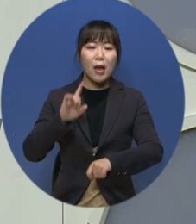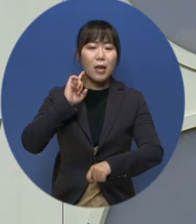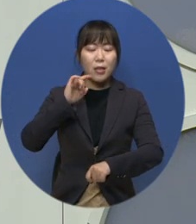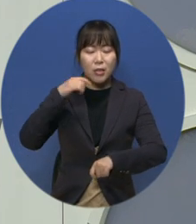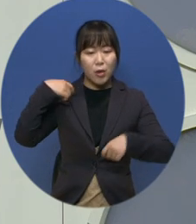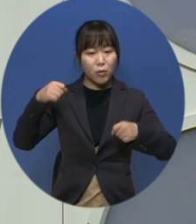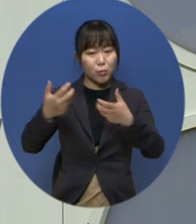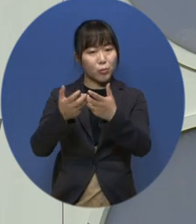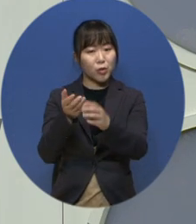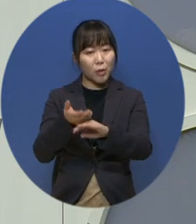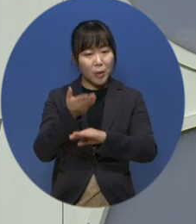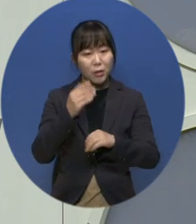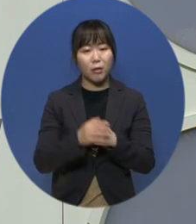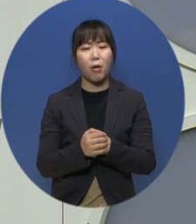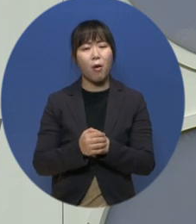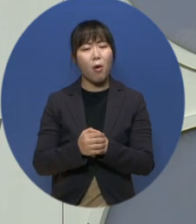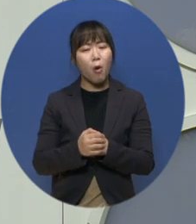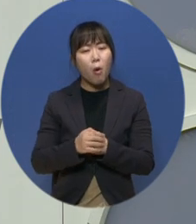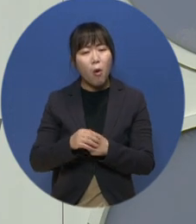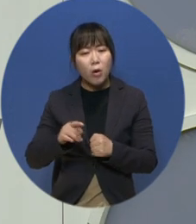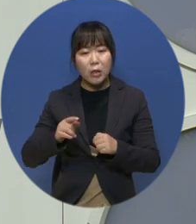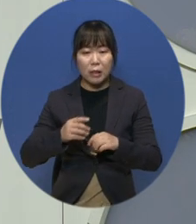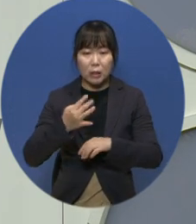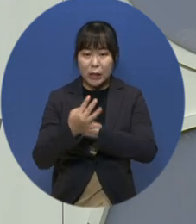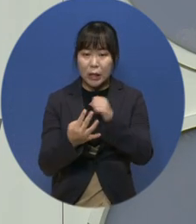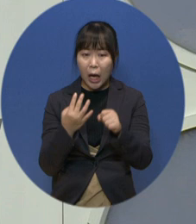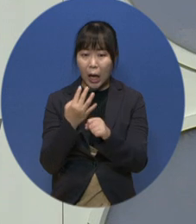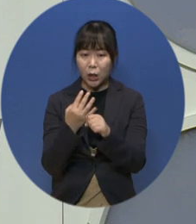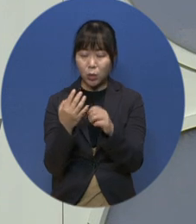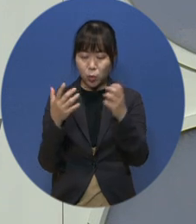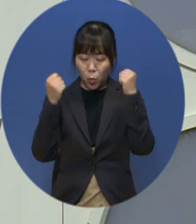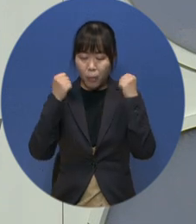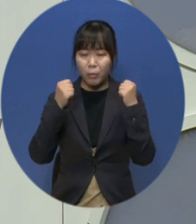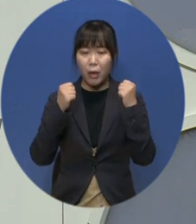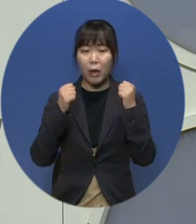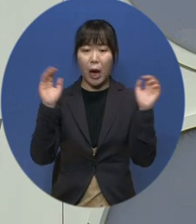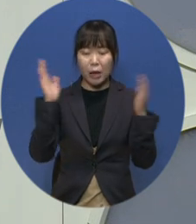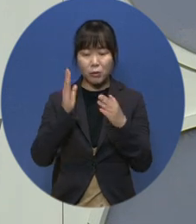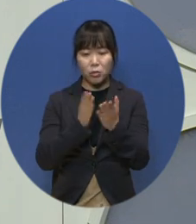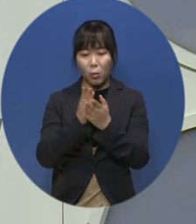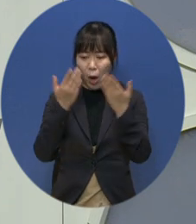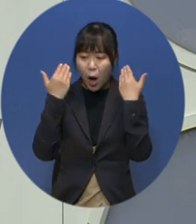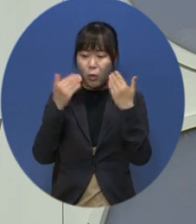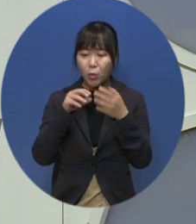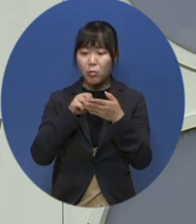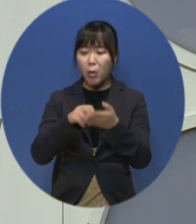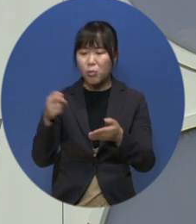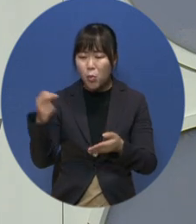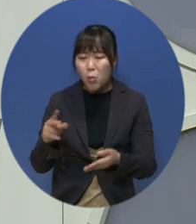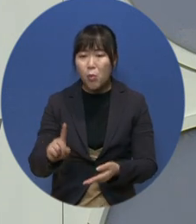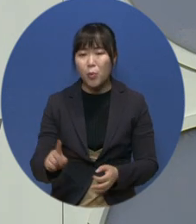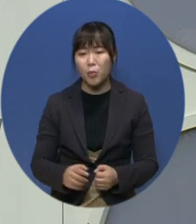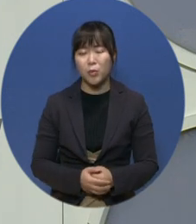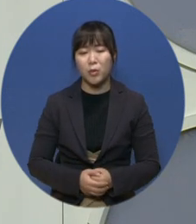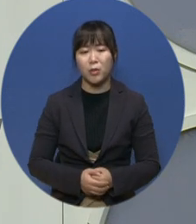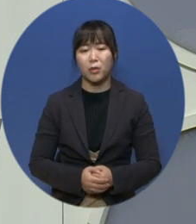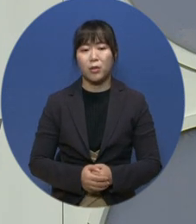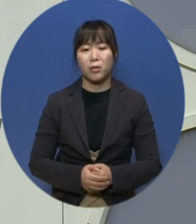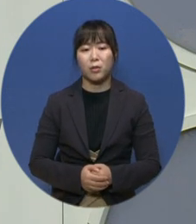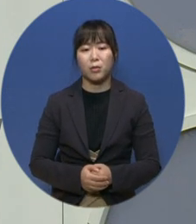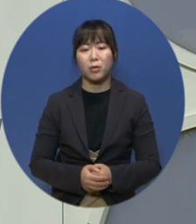너 어떻게 4년제 나온 애가 전문학교를 가느냐. 그런데 저는